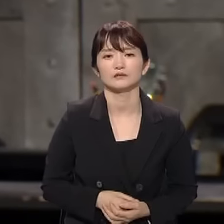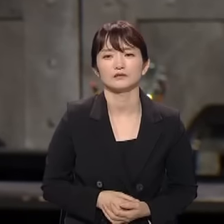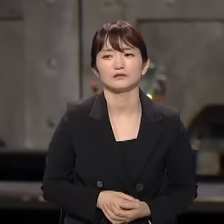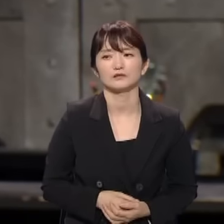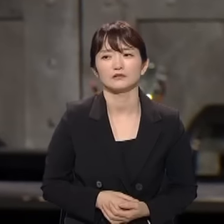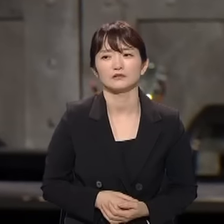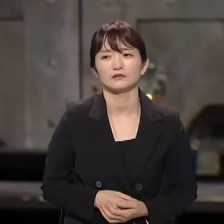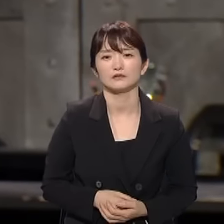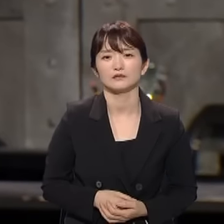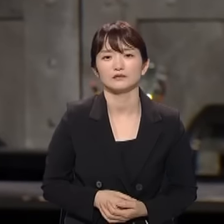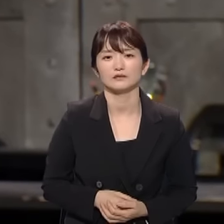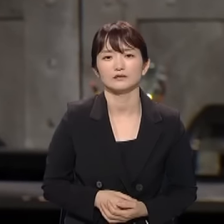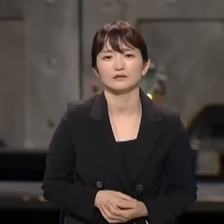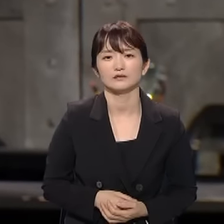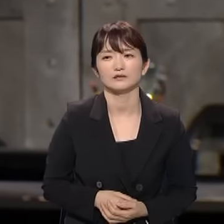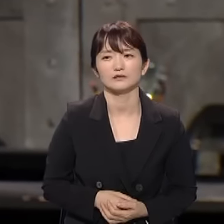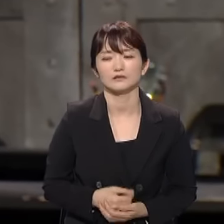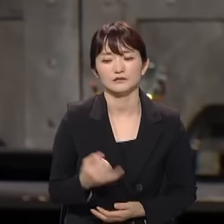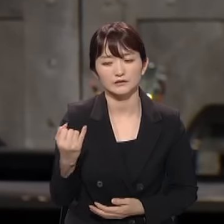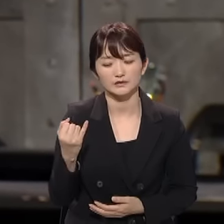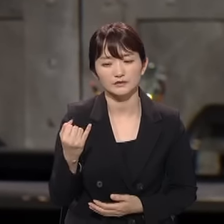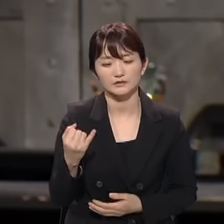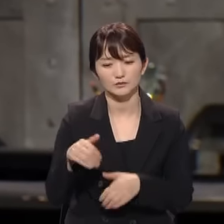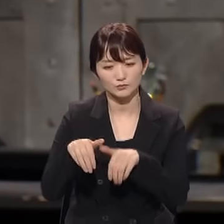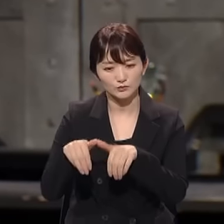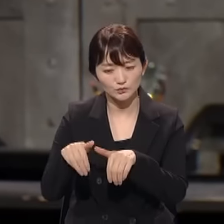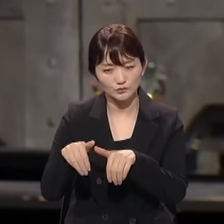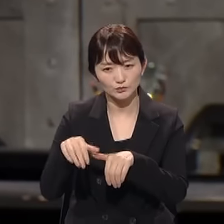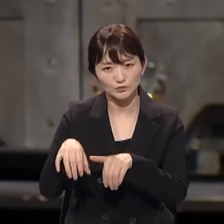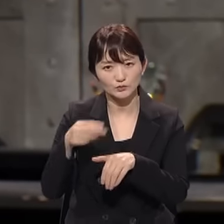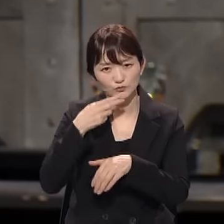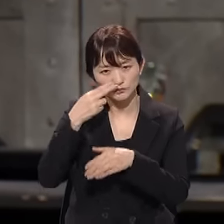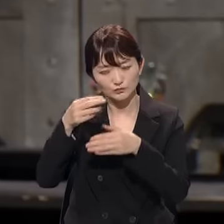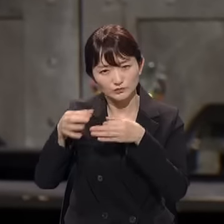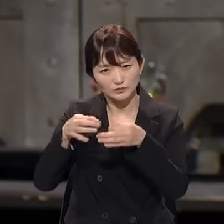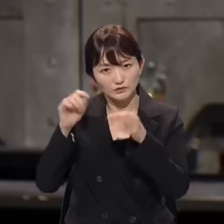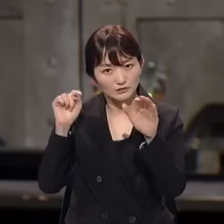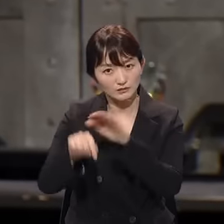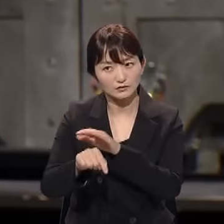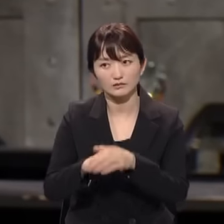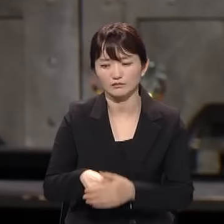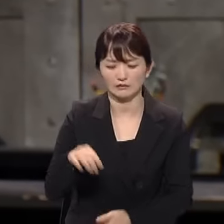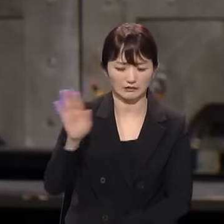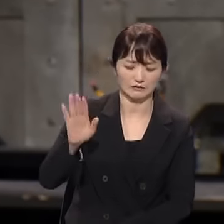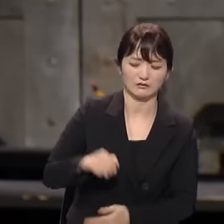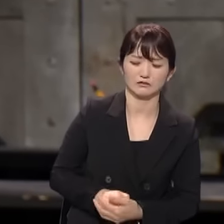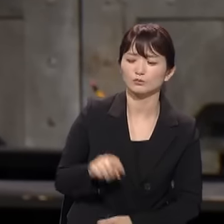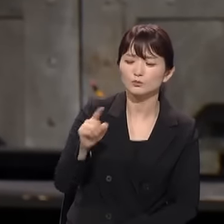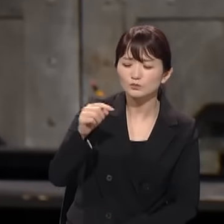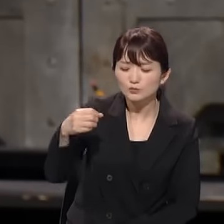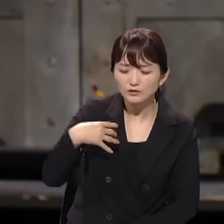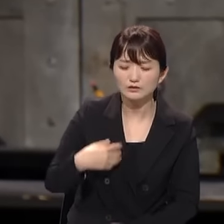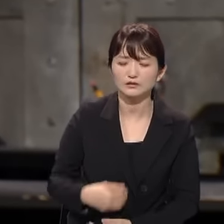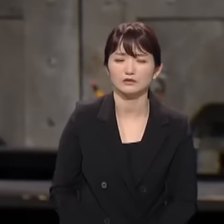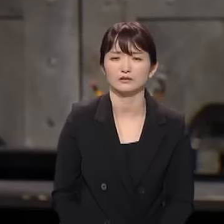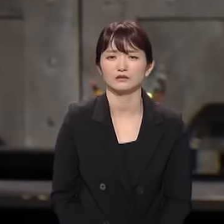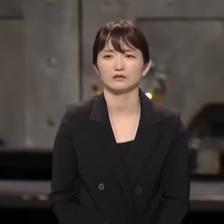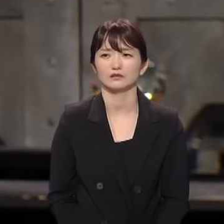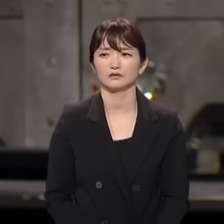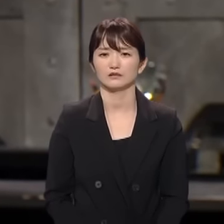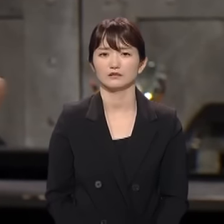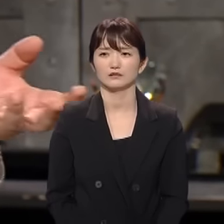혹시 여성 있는 쪽에 여성 접대원 있는 술집에 가자라고 얘기를 하니까 아니 안 된다 무슨 소리 하냐라고 얘기하니까